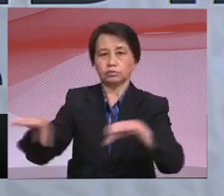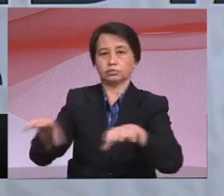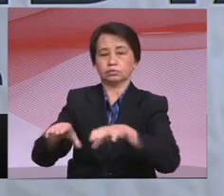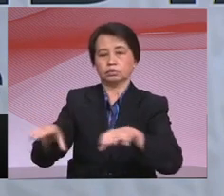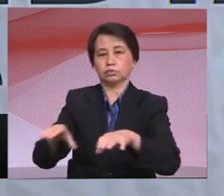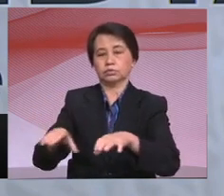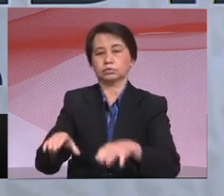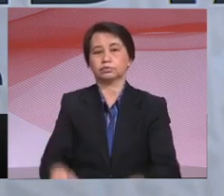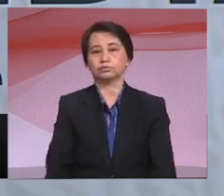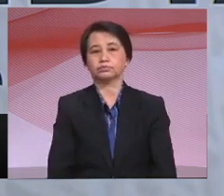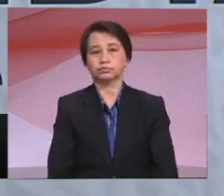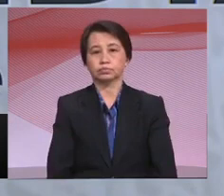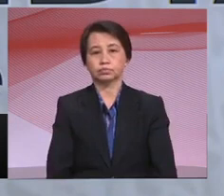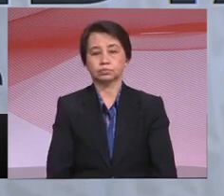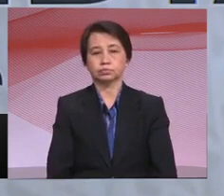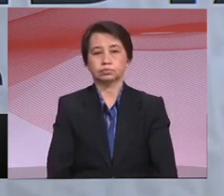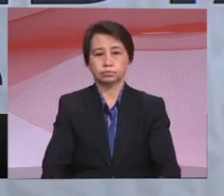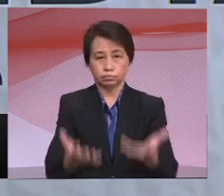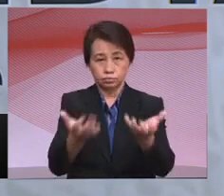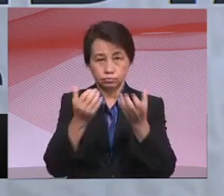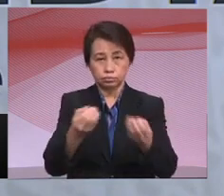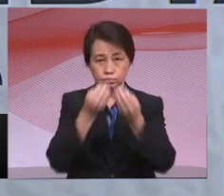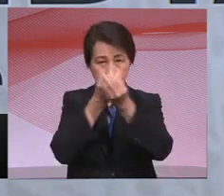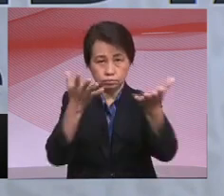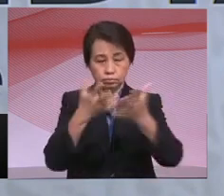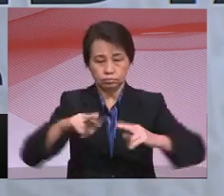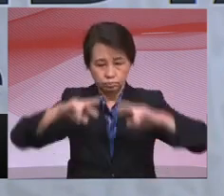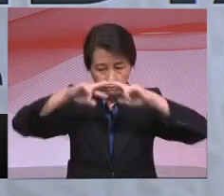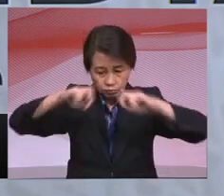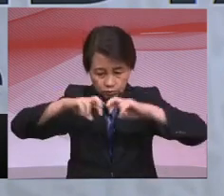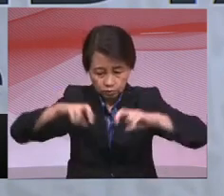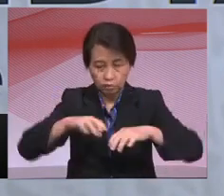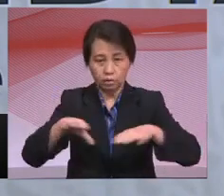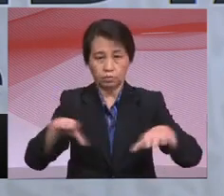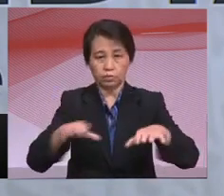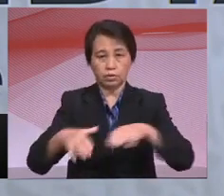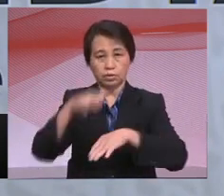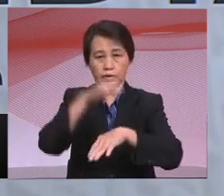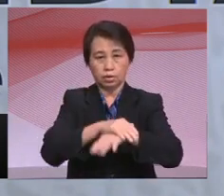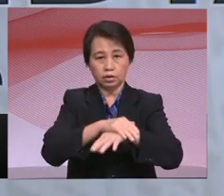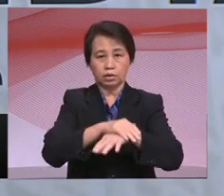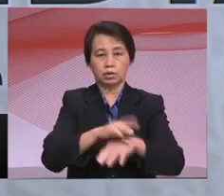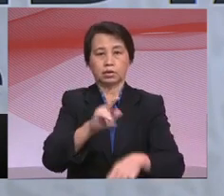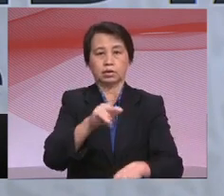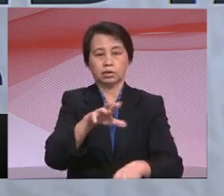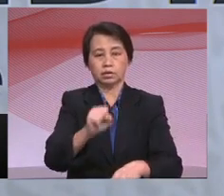dijalankan. Ingin dimaklumkan daripada siasatan yang telah dijalankan ke atas kes